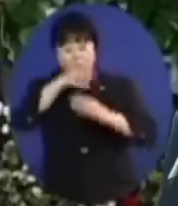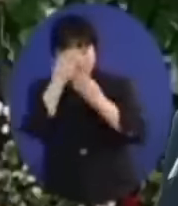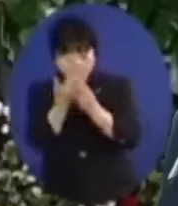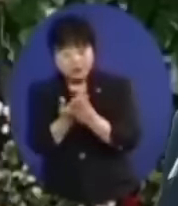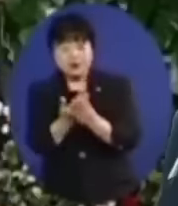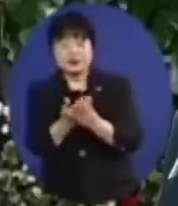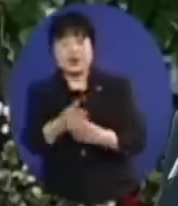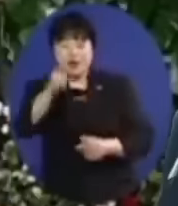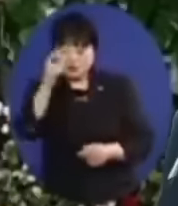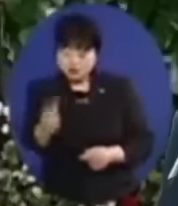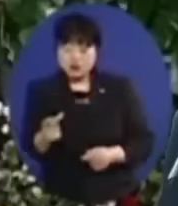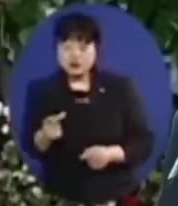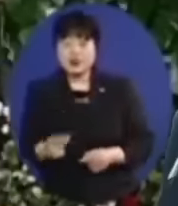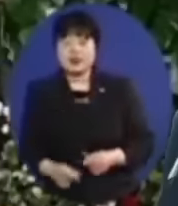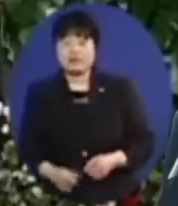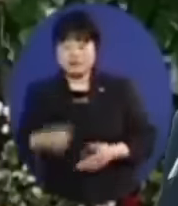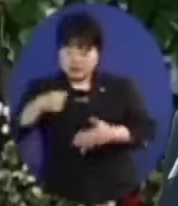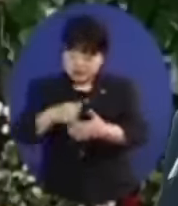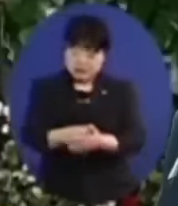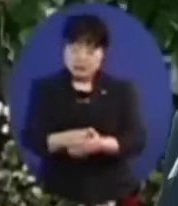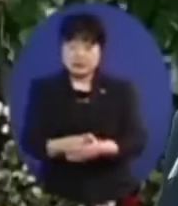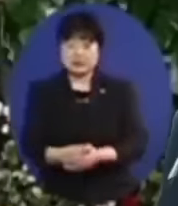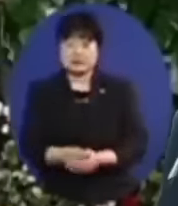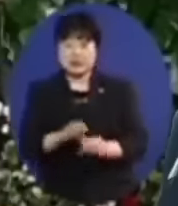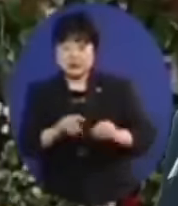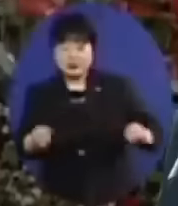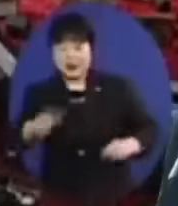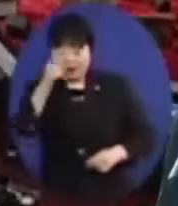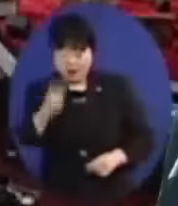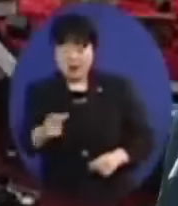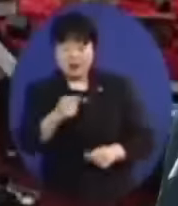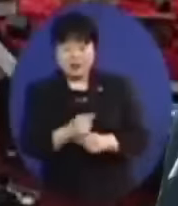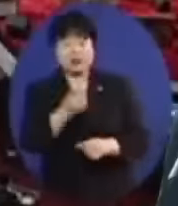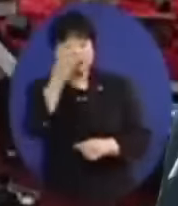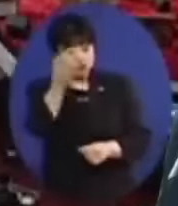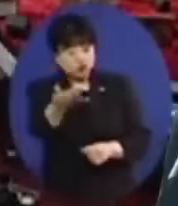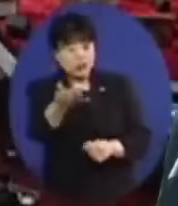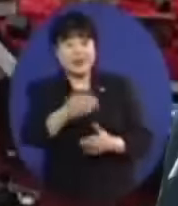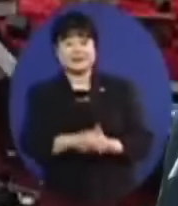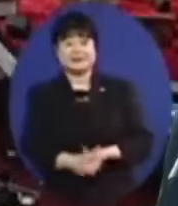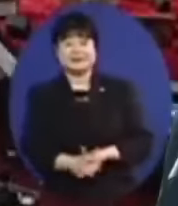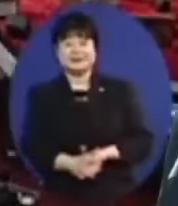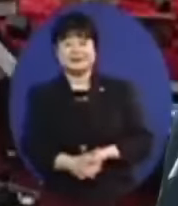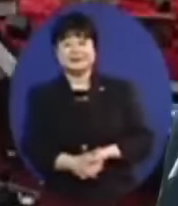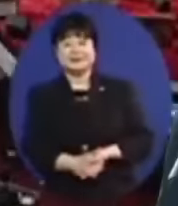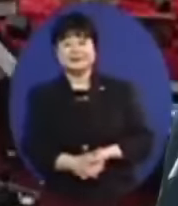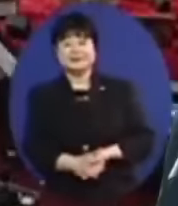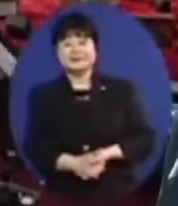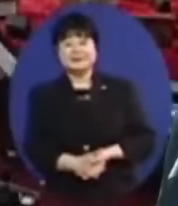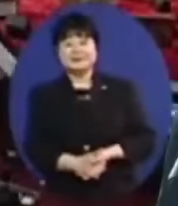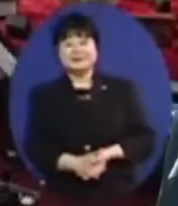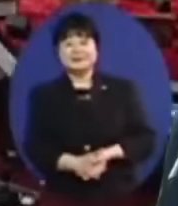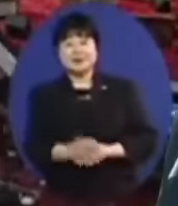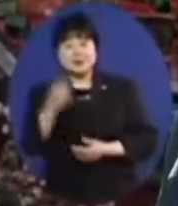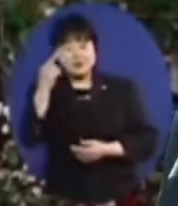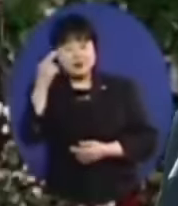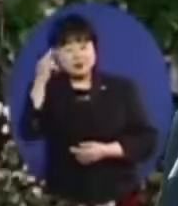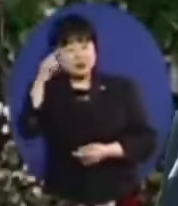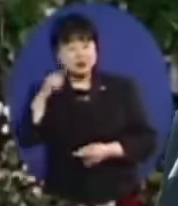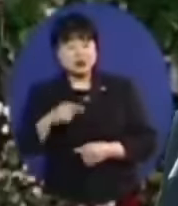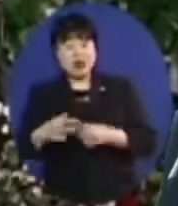하시고 굳건하게 하시고 강하게 하시고 틀을 굳게 만들어 주시는 것입니다. 미국의